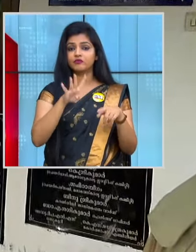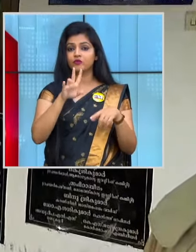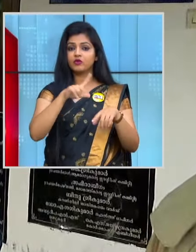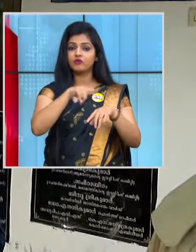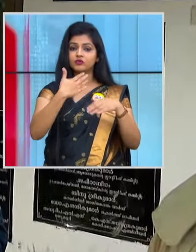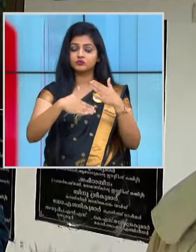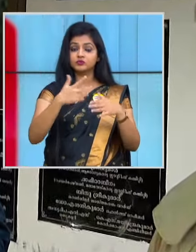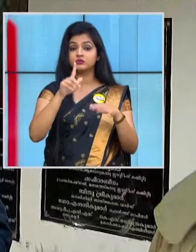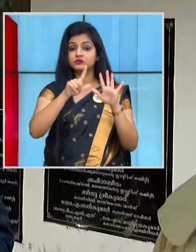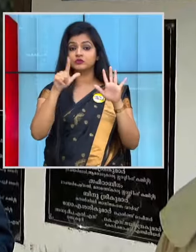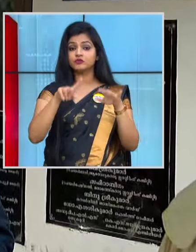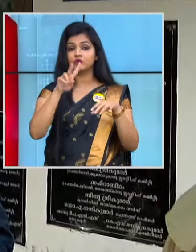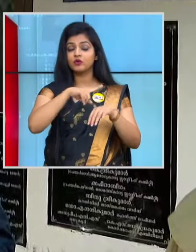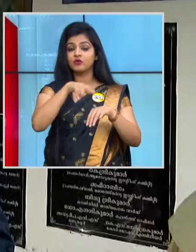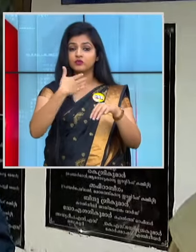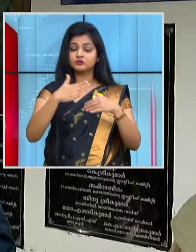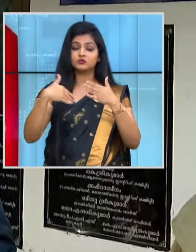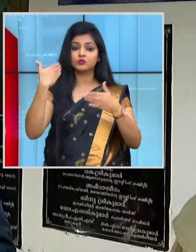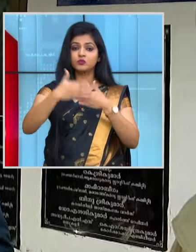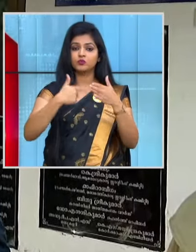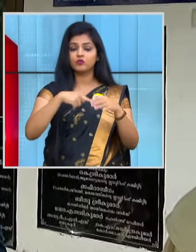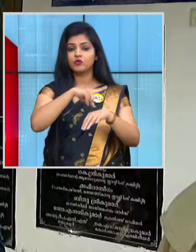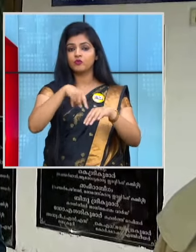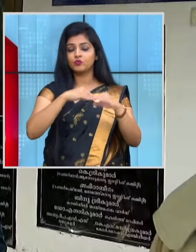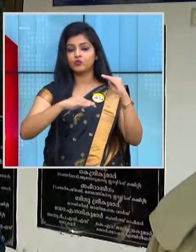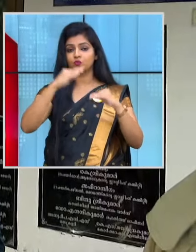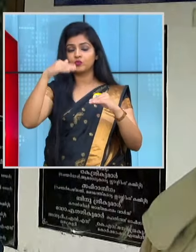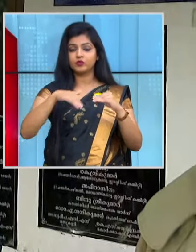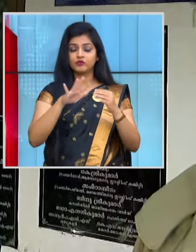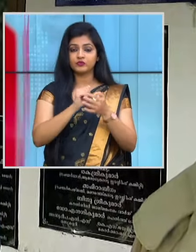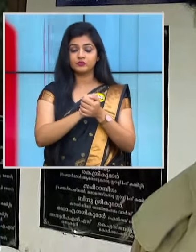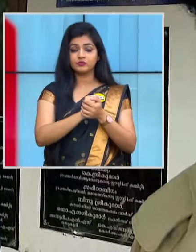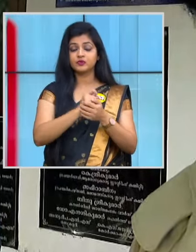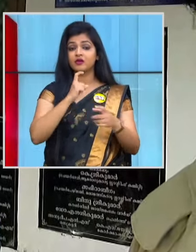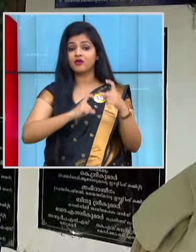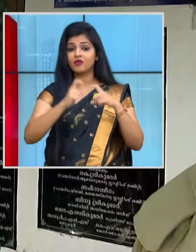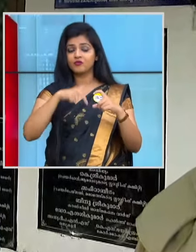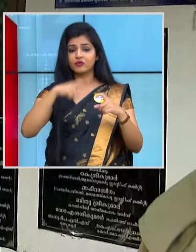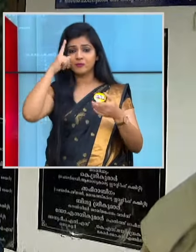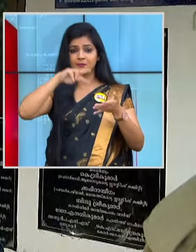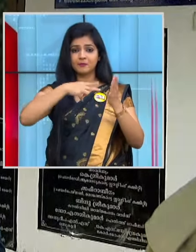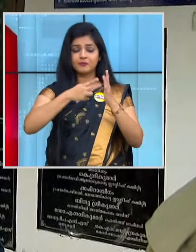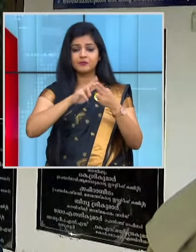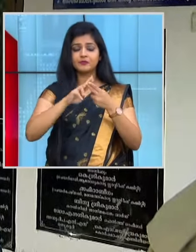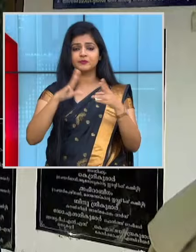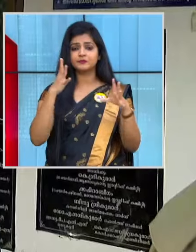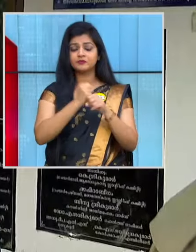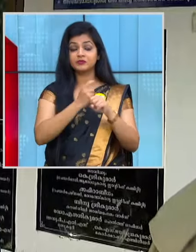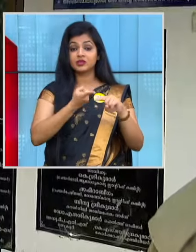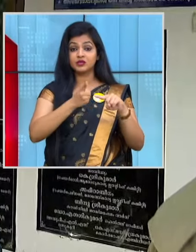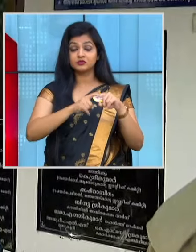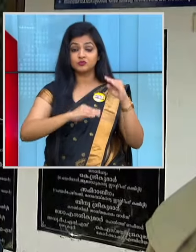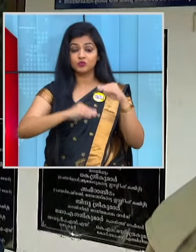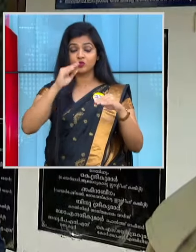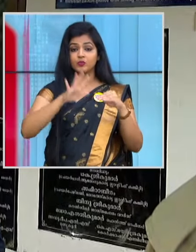തീർക്കാൻ കഴിഞ്ഞില്ല. ഇപ്പോൾ 72 മണിക്കൂറും കഴിഞ്ഞ് അതും കഴിഞ്ഞ് പോകേണ്ട ഒരു സ്ഥിതിയിലേക്ക് വന്നിരിക്കുന്നു. അവിടെയാണ് പറഞ്ഞത് ജാഗ്രത കുറവുണ്ട്. അനുഭവ സമ്പത്തുള്ള ഉദ്യോഗസ്ഥന്മാരെ